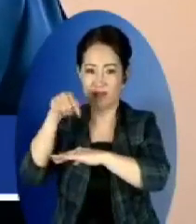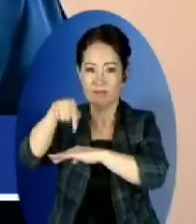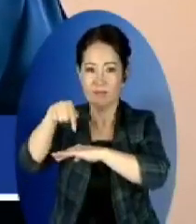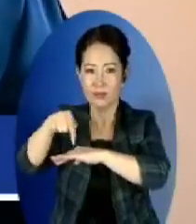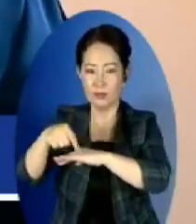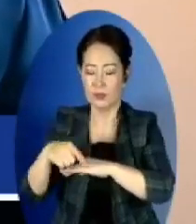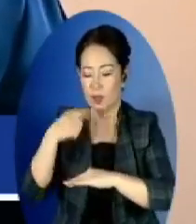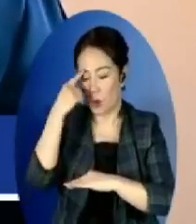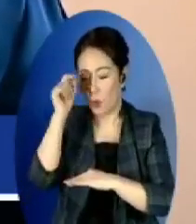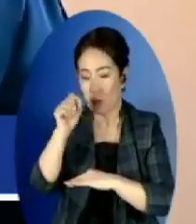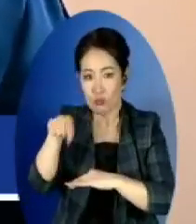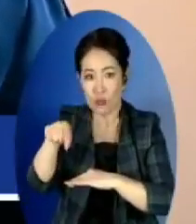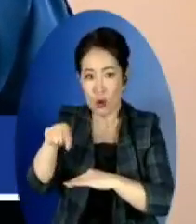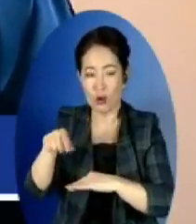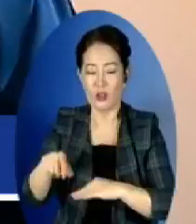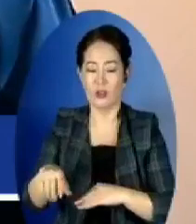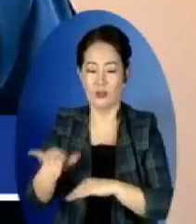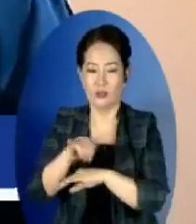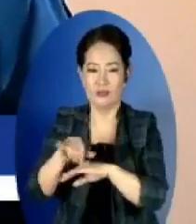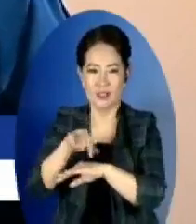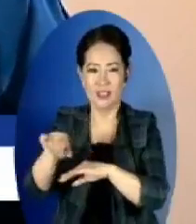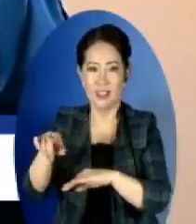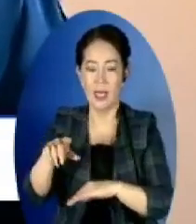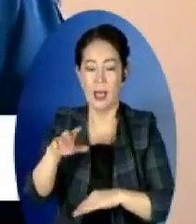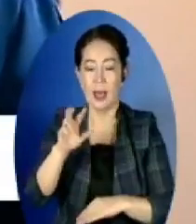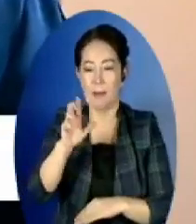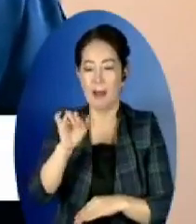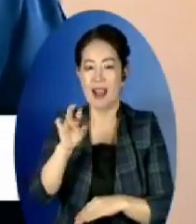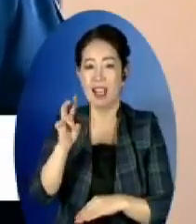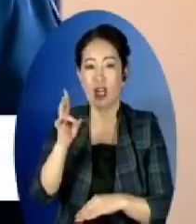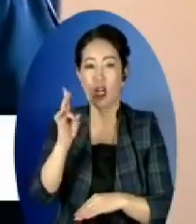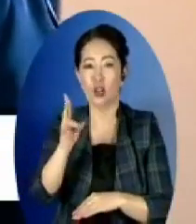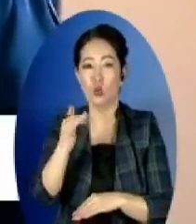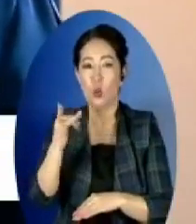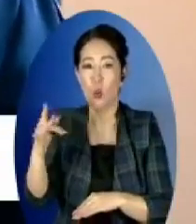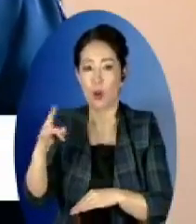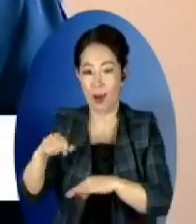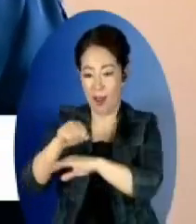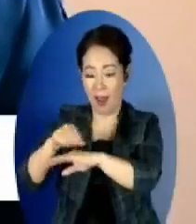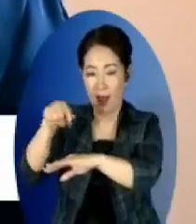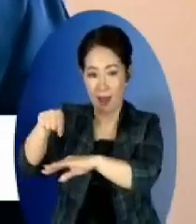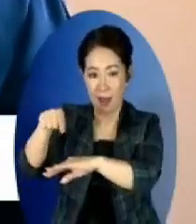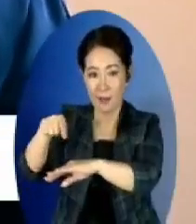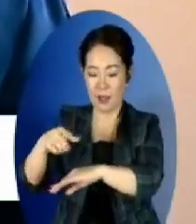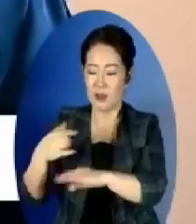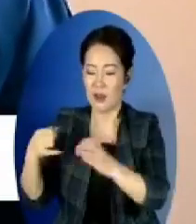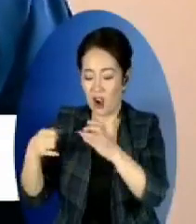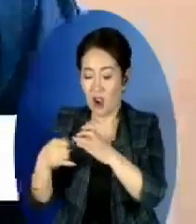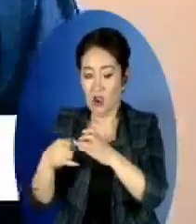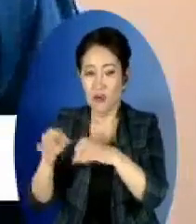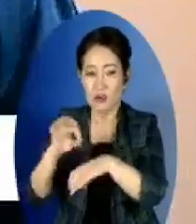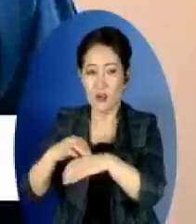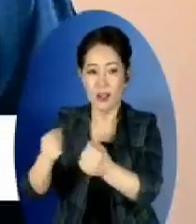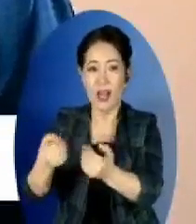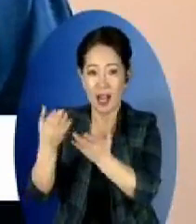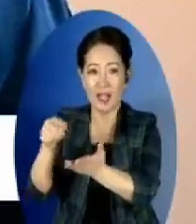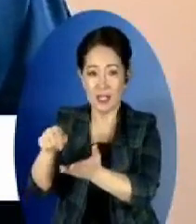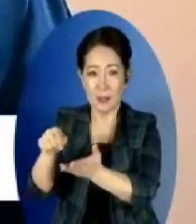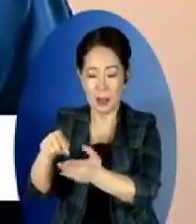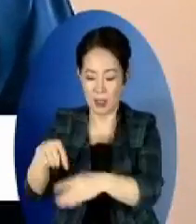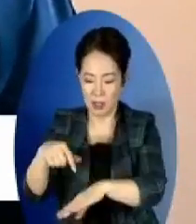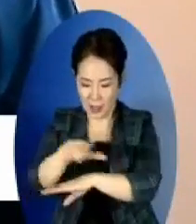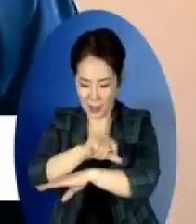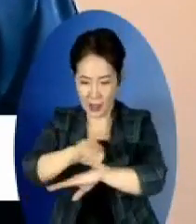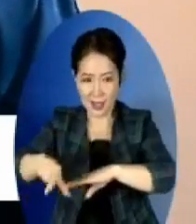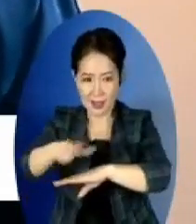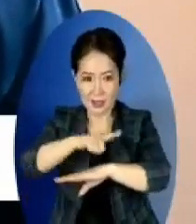Өвөр Мөнгөлөөр тас оронд орны Баян Нуур аймагт бол одоо энэ төрлийн вирус илэрсэн. Яг энэ бүс нутгаа хариуцж